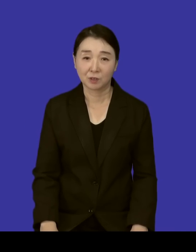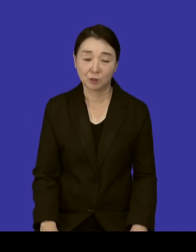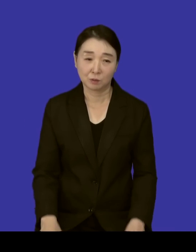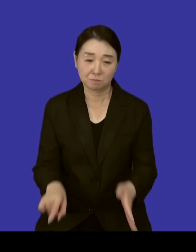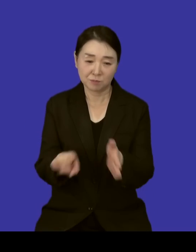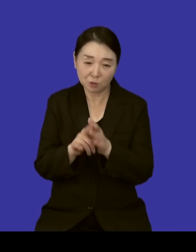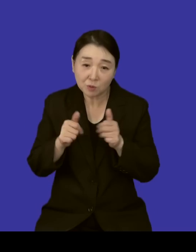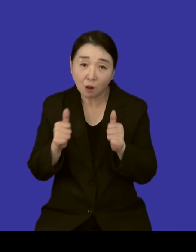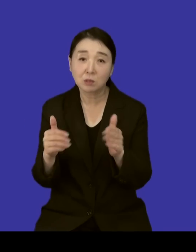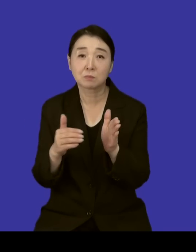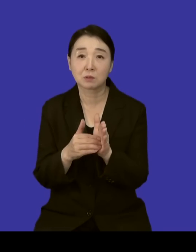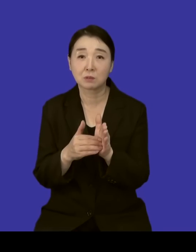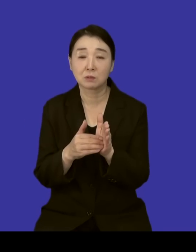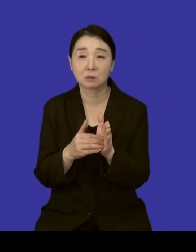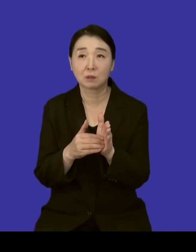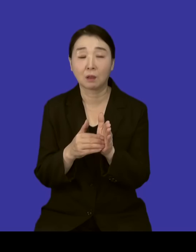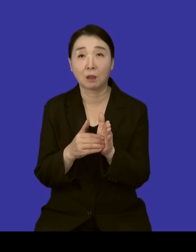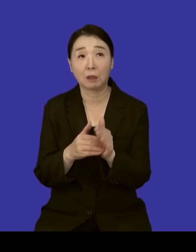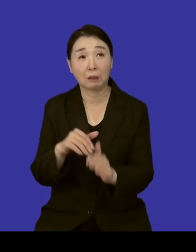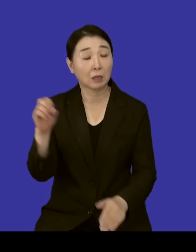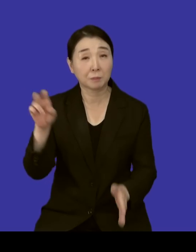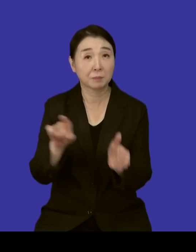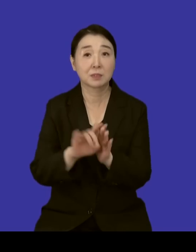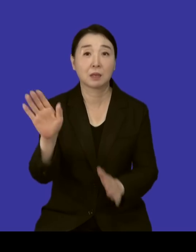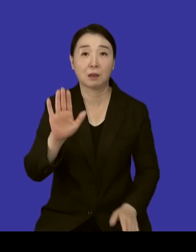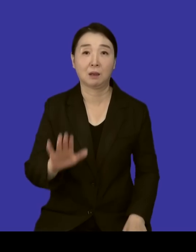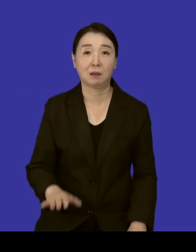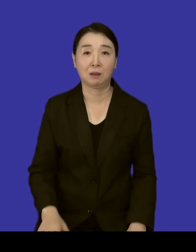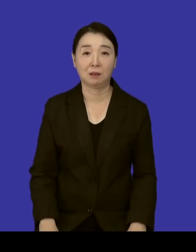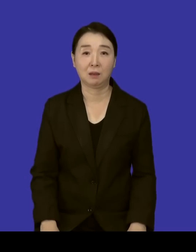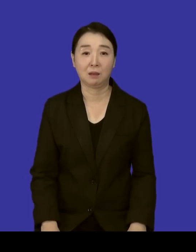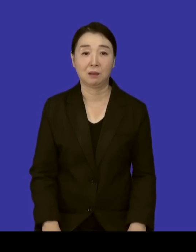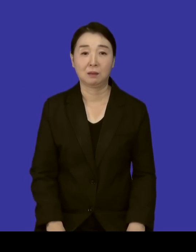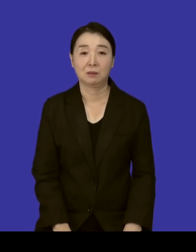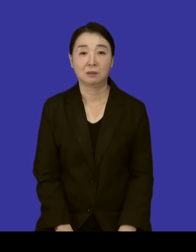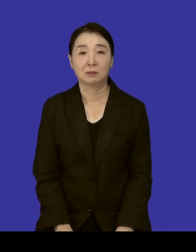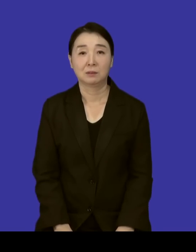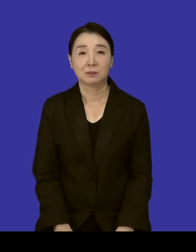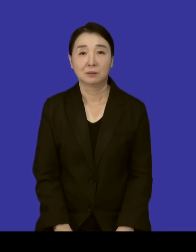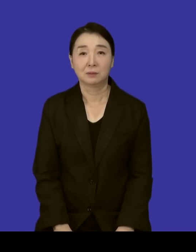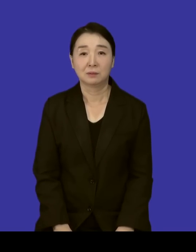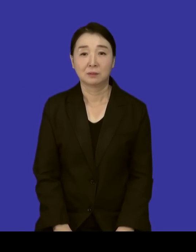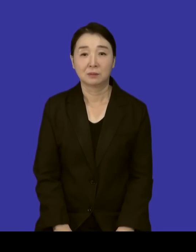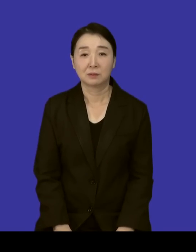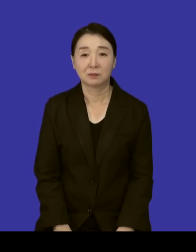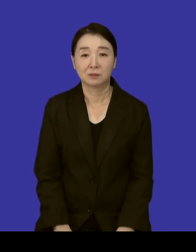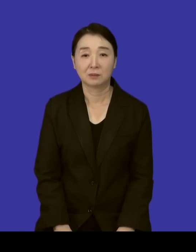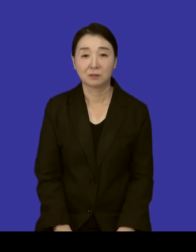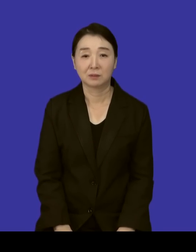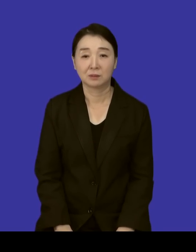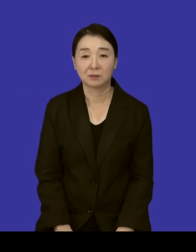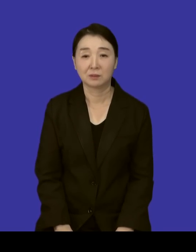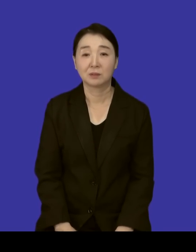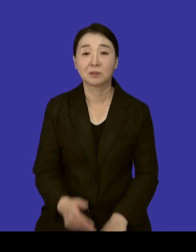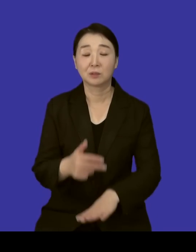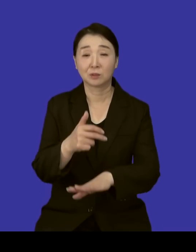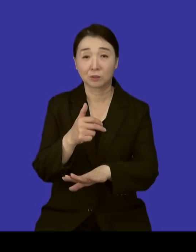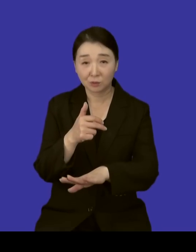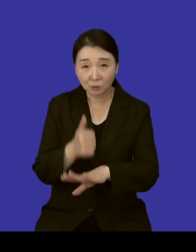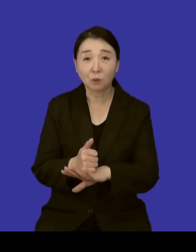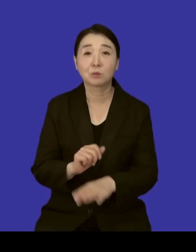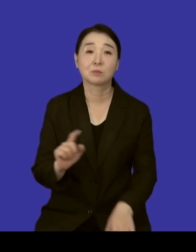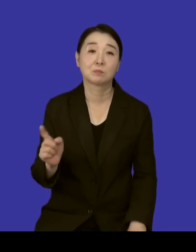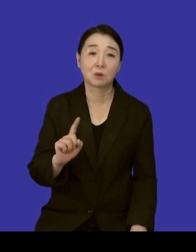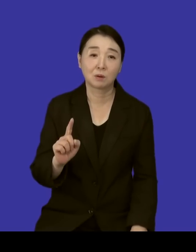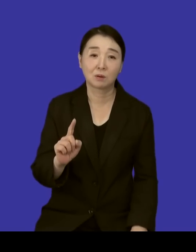네. 완전 유턴하셔가지고 돌아섰어요 그냥. 예, 그래서 이제 주님께로 돌아왔죠. 그동안